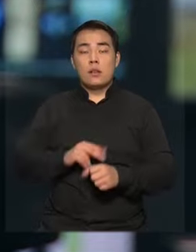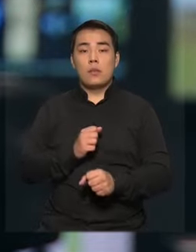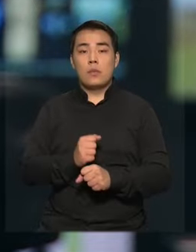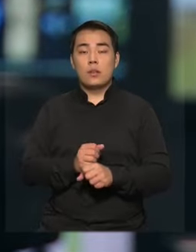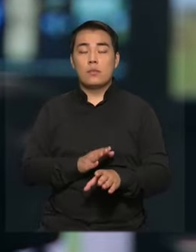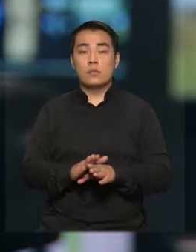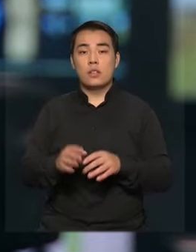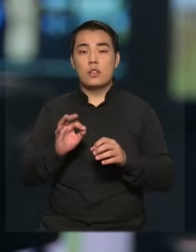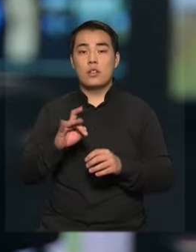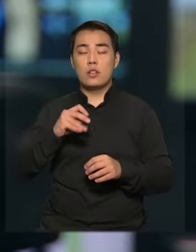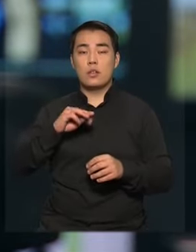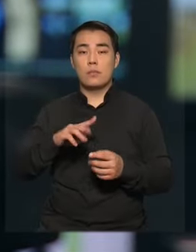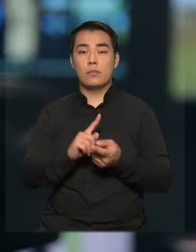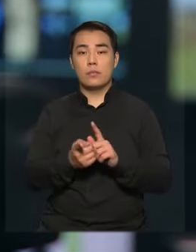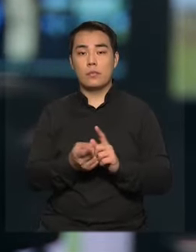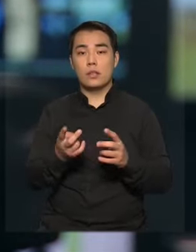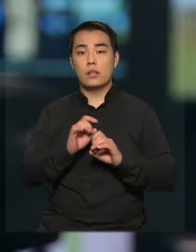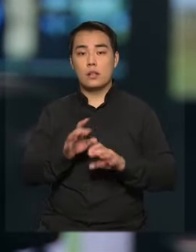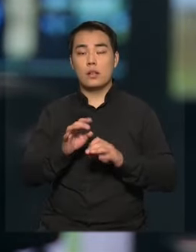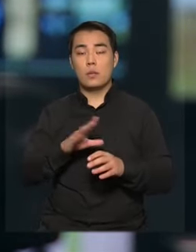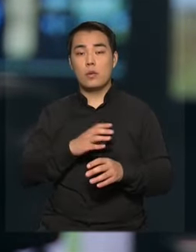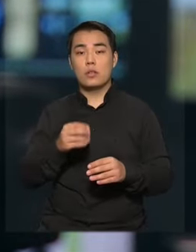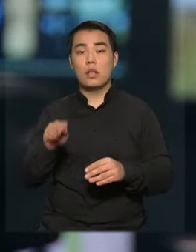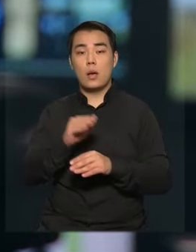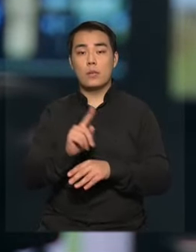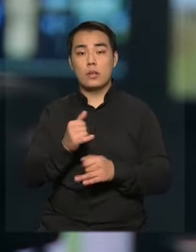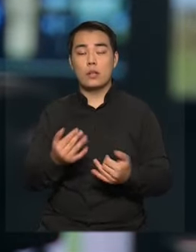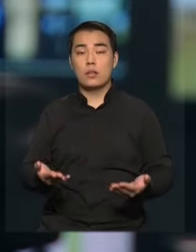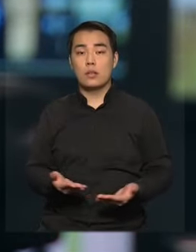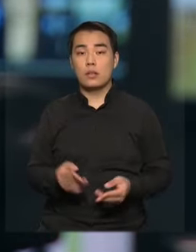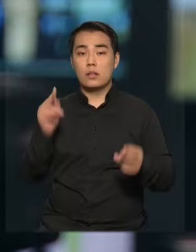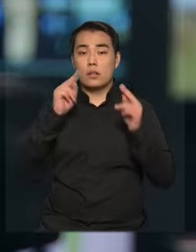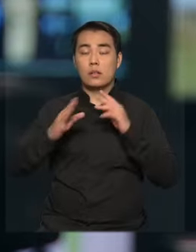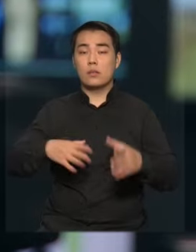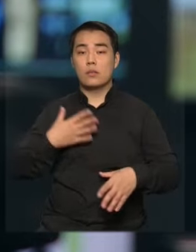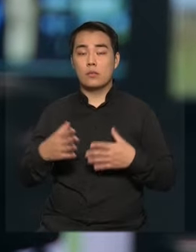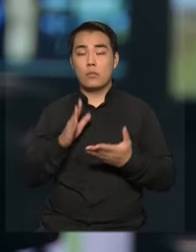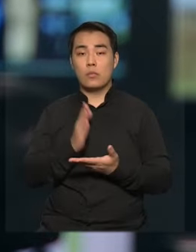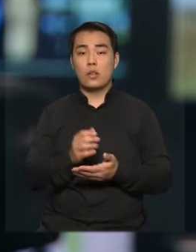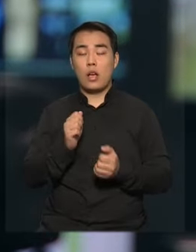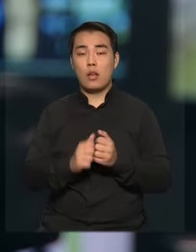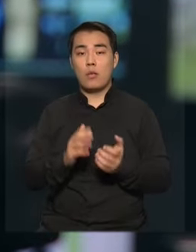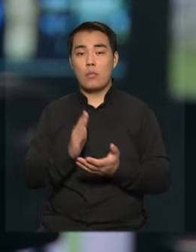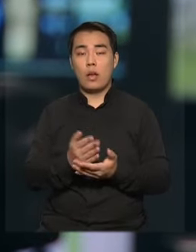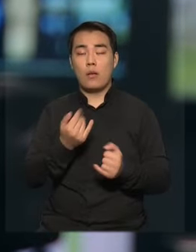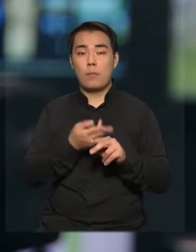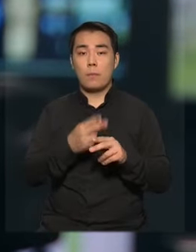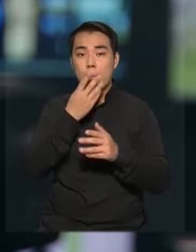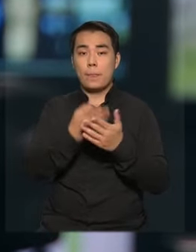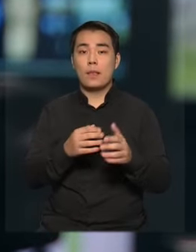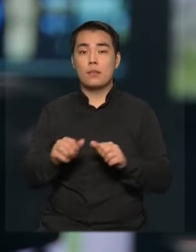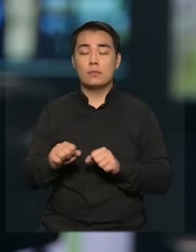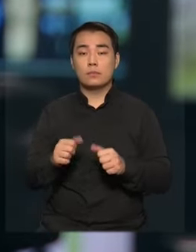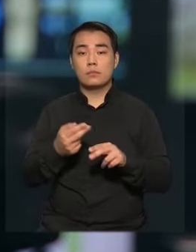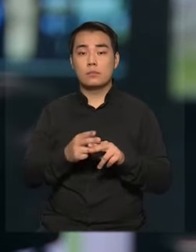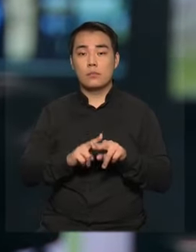жұмысын күшейтілген режимге көшіруді тапсырды. Сондай-ақ енді өңірлерде оқу-жаттығулар жиі өткізіледі. Ал сейсмология ғылымын дамытуға